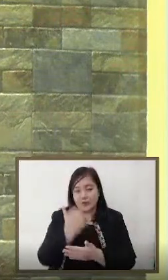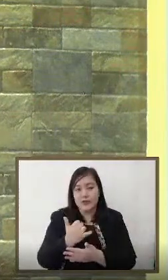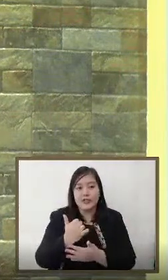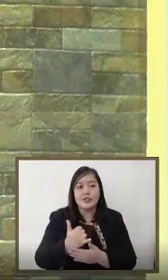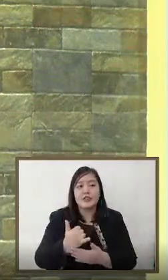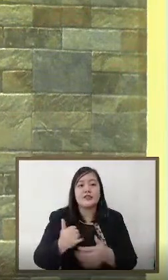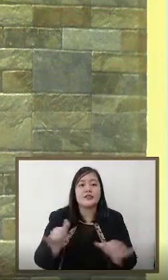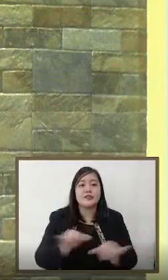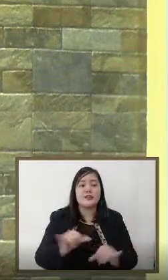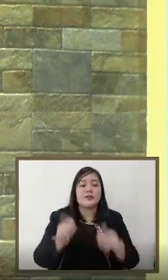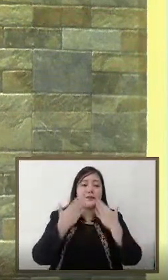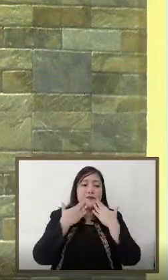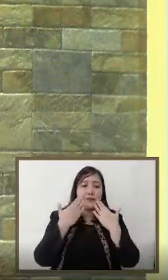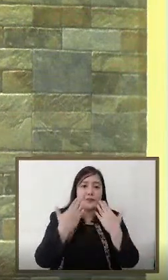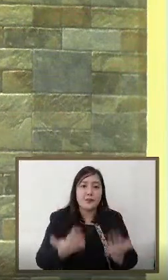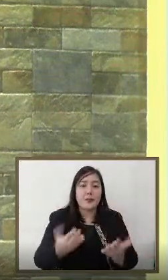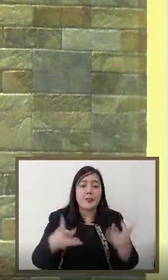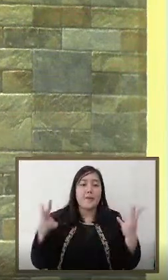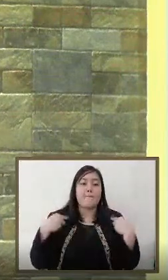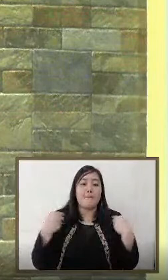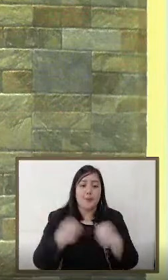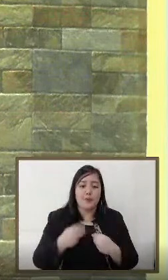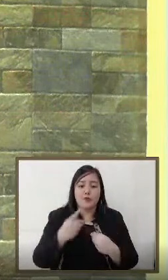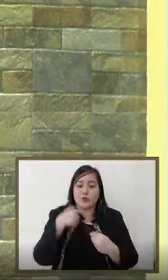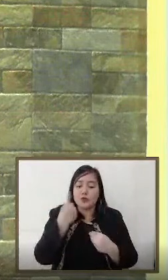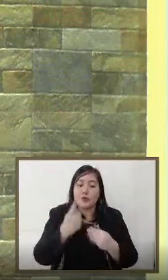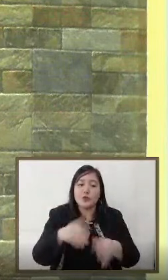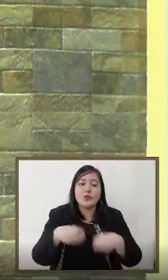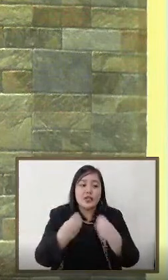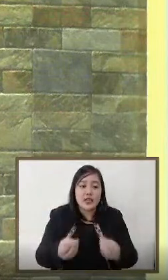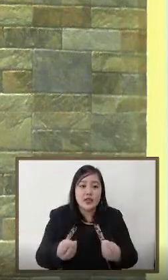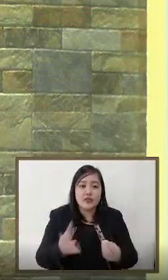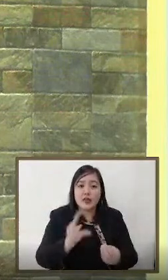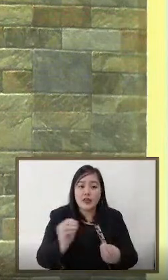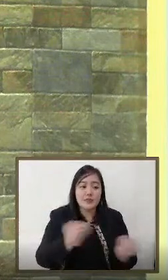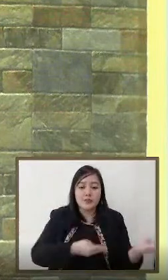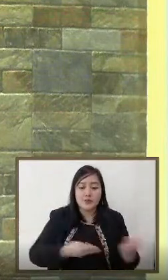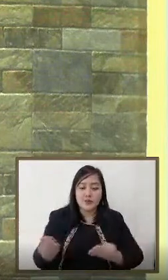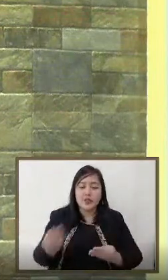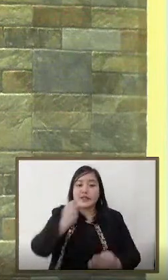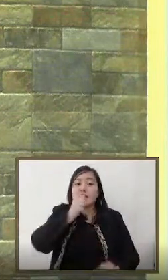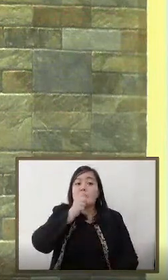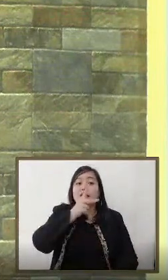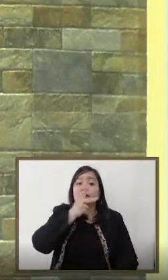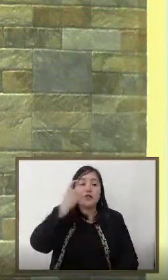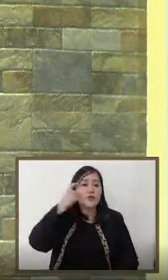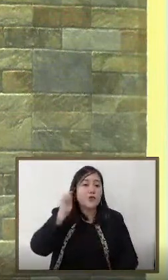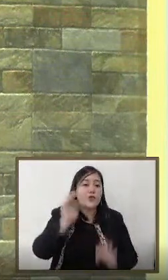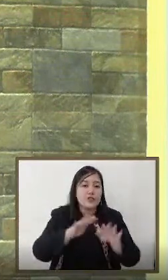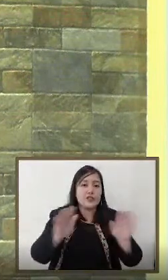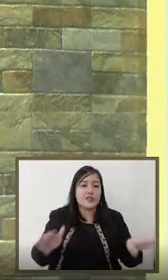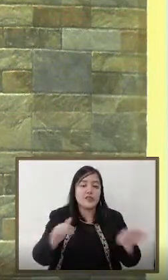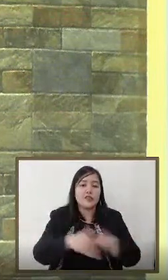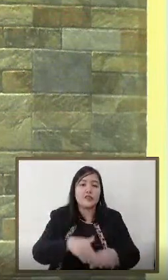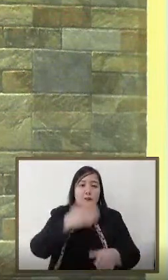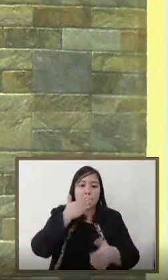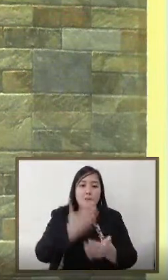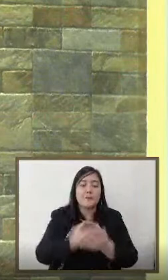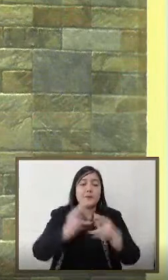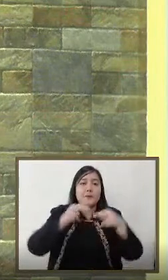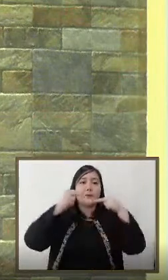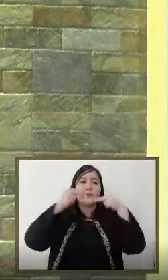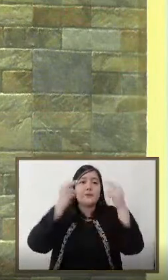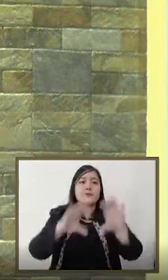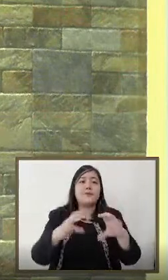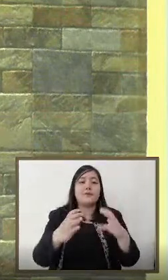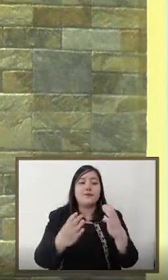din po ng pagkain para merienda sa Good News Class. Alam ko, pagpalain po kayo ng Panginoon at hindi po